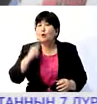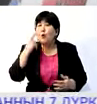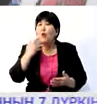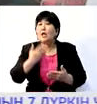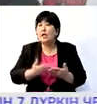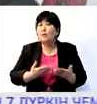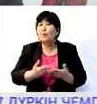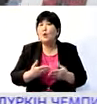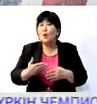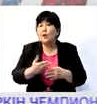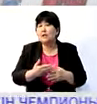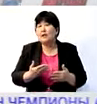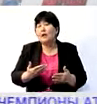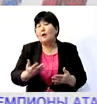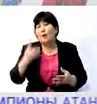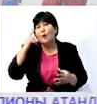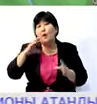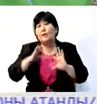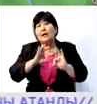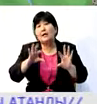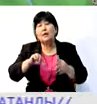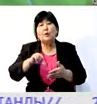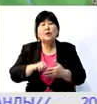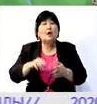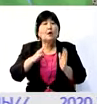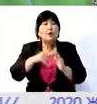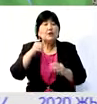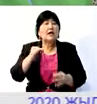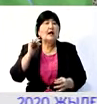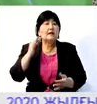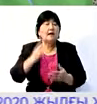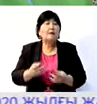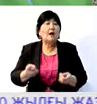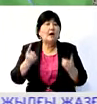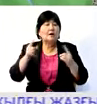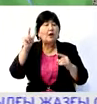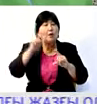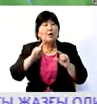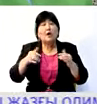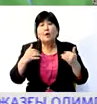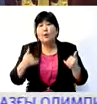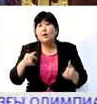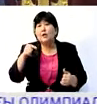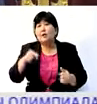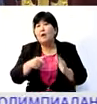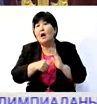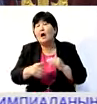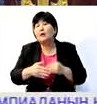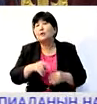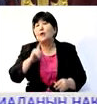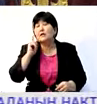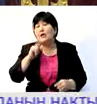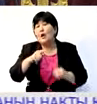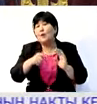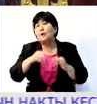бөлісті, жаңағы пікірлерін ортаға салды. 90 жылдық тарихы бар іргелі оқу орнында бүгінде 1600-ге жуық жас